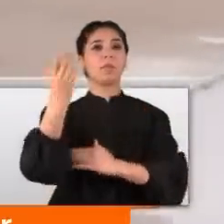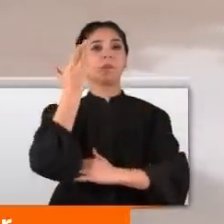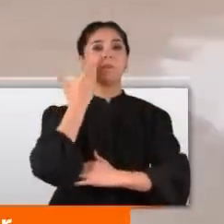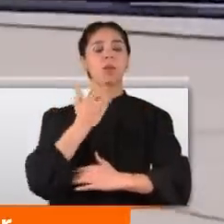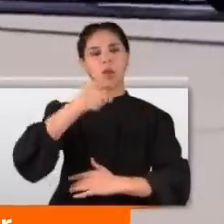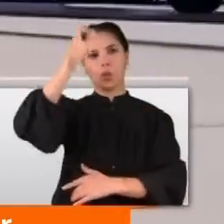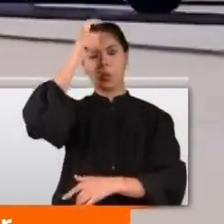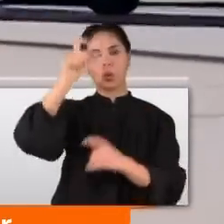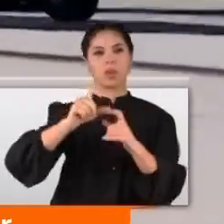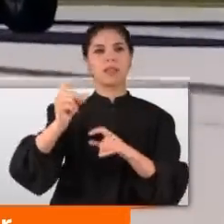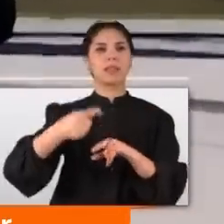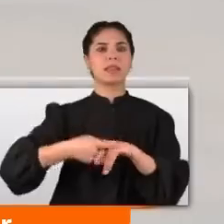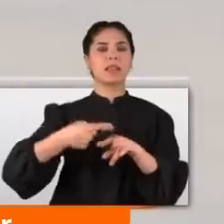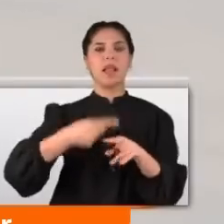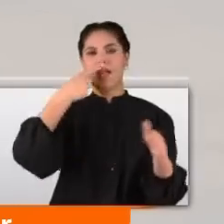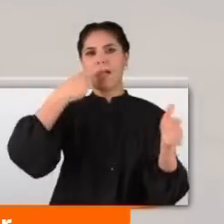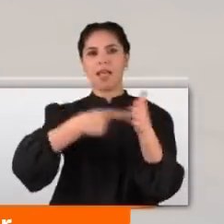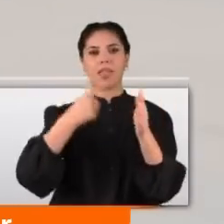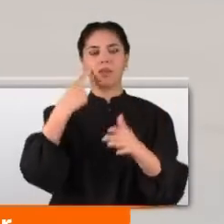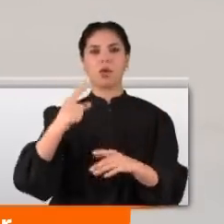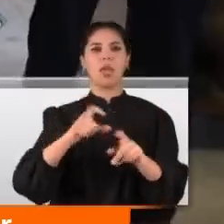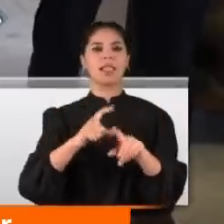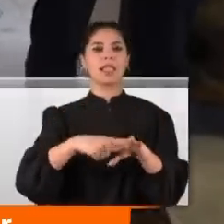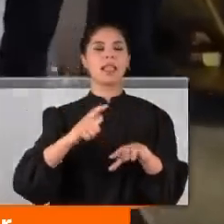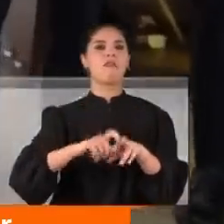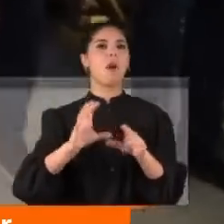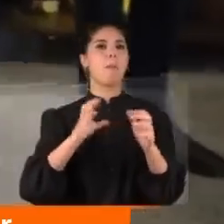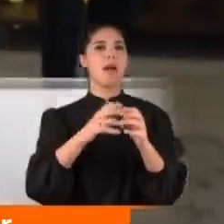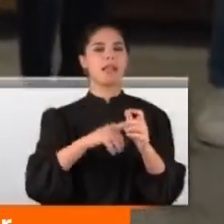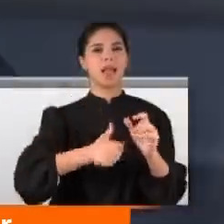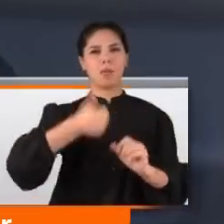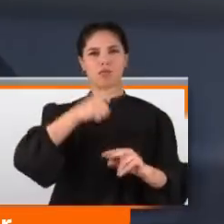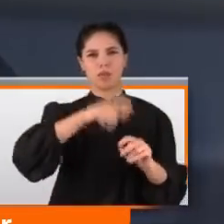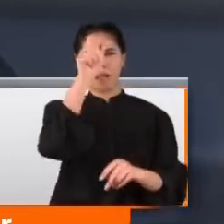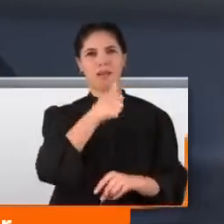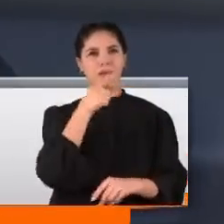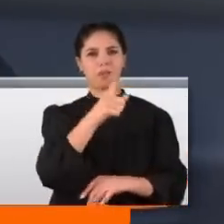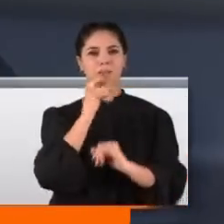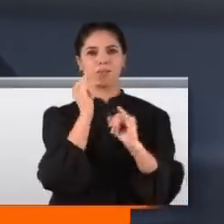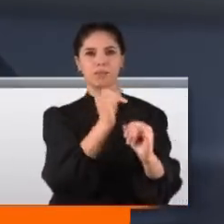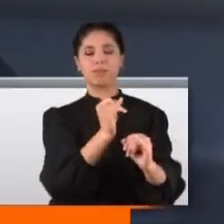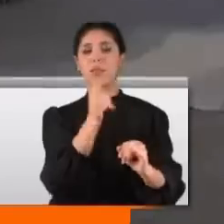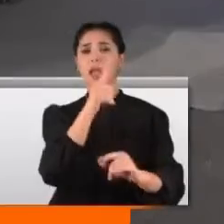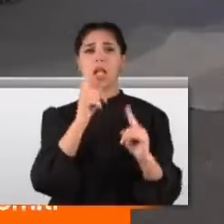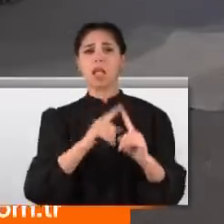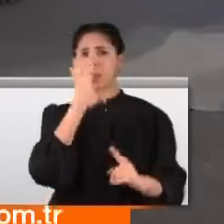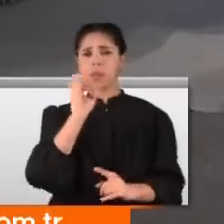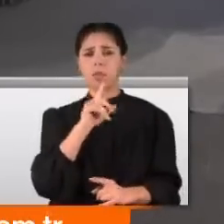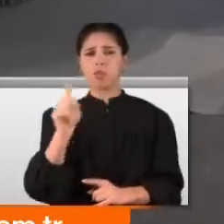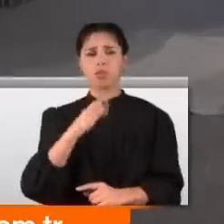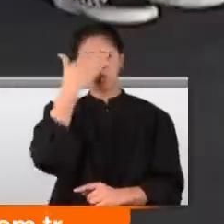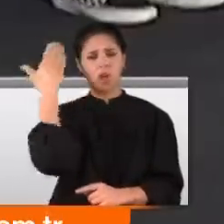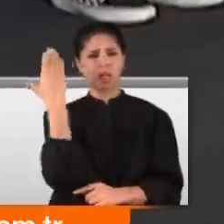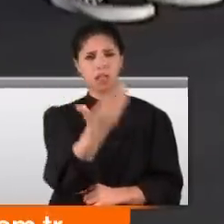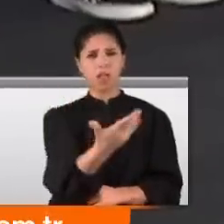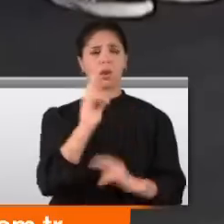yerli yapım SİHA'ları hedef alan Deva Partisi Genel Başkanı Ali Babacan'ı da unutmadı. Neyin hesabını kime soruyorsun? Ne cahil adamsın sen